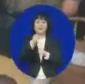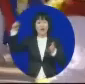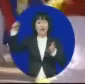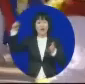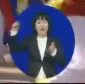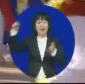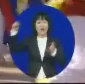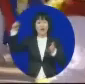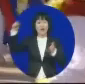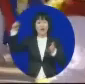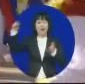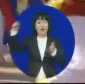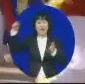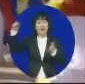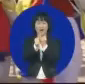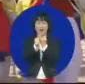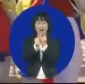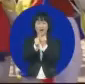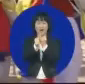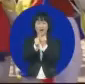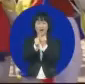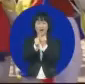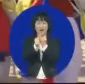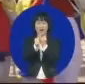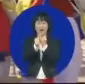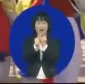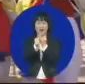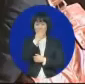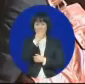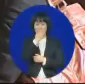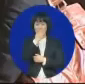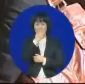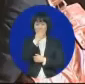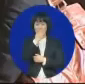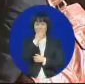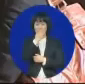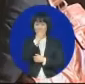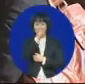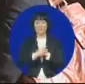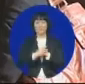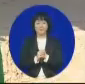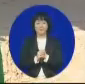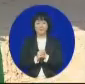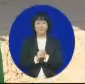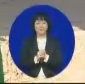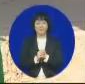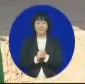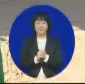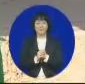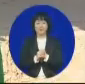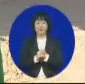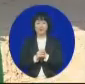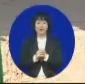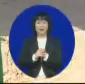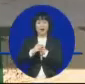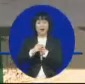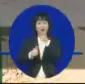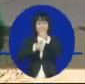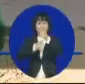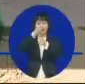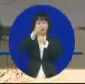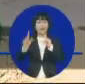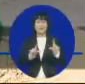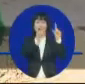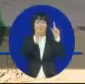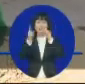물론 요한 놀이와 전통혼례 도 직접 볼 수 있어 즐거움을 담 아 우리 조상들의 삶을